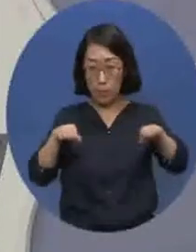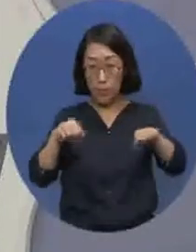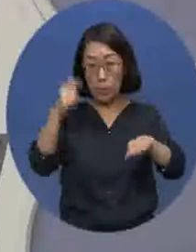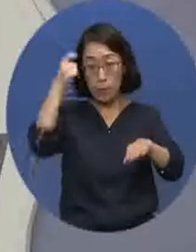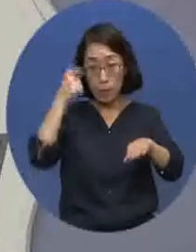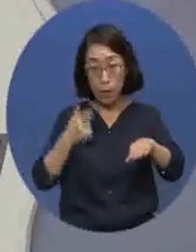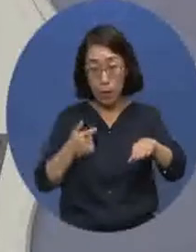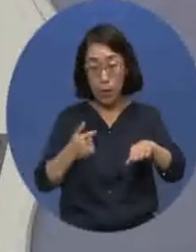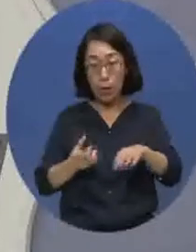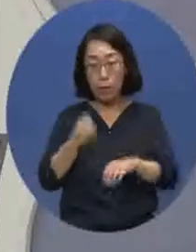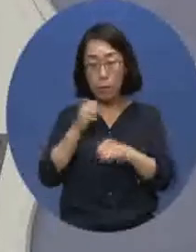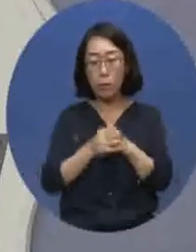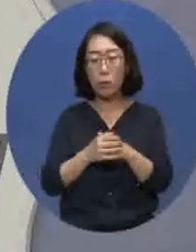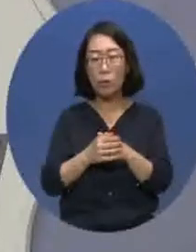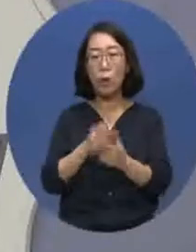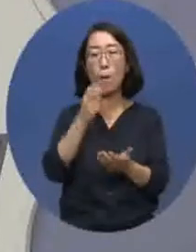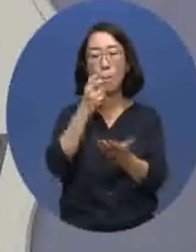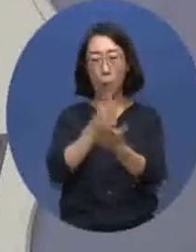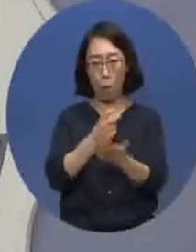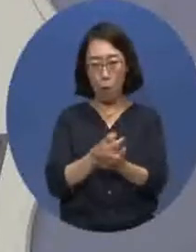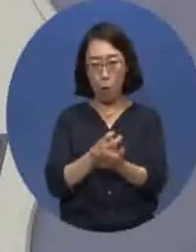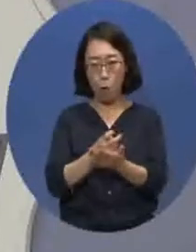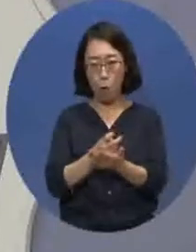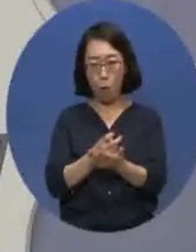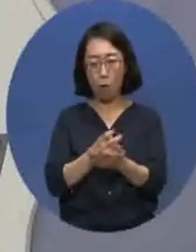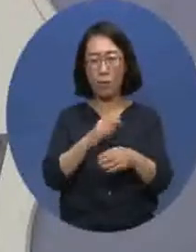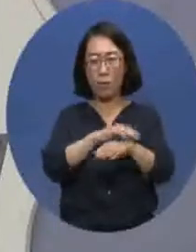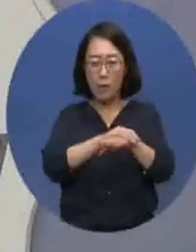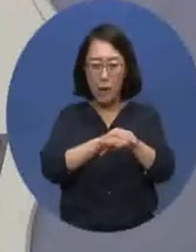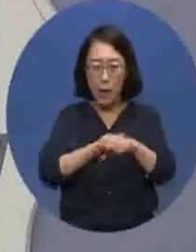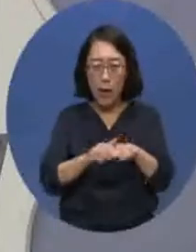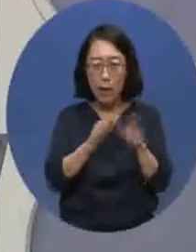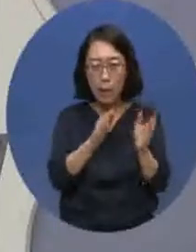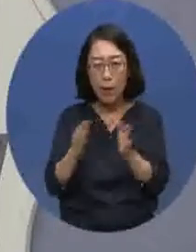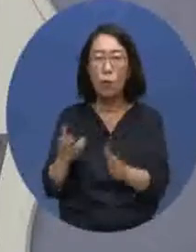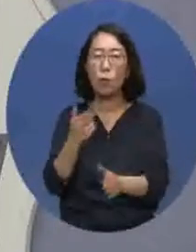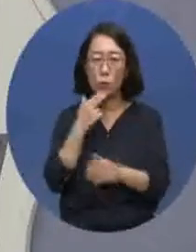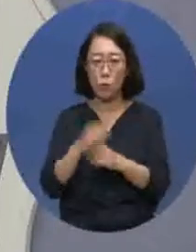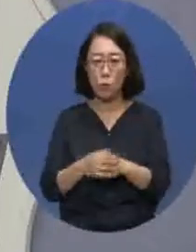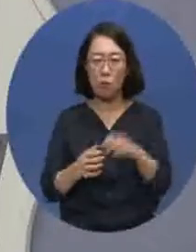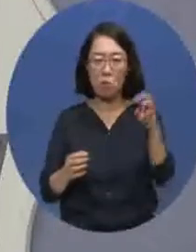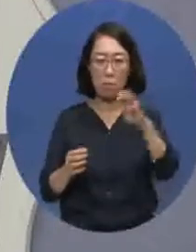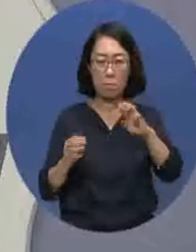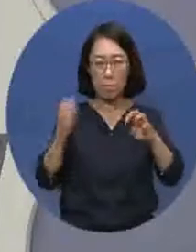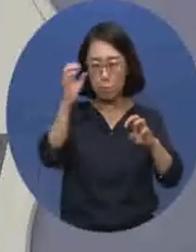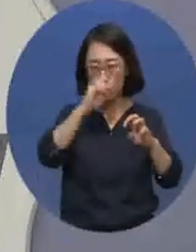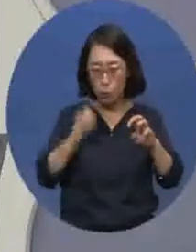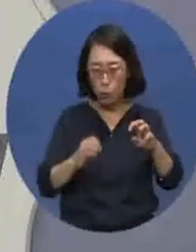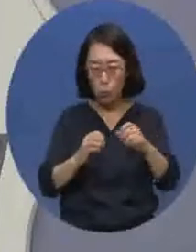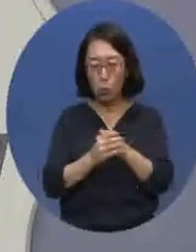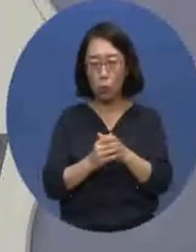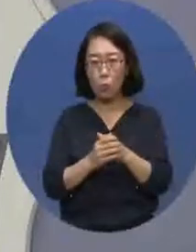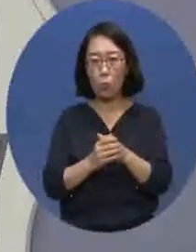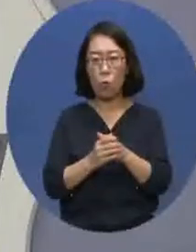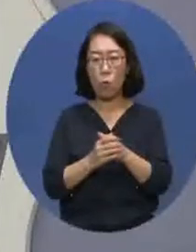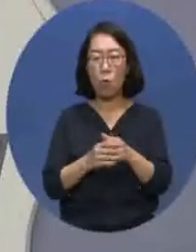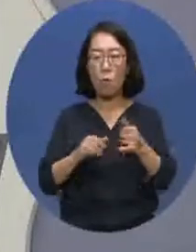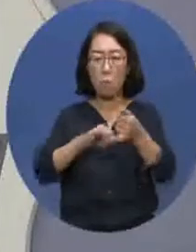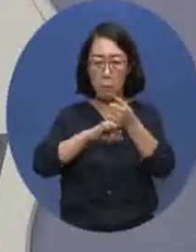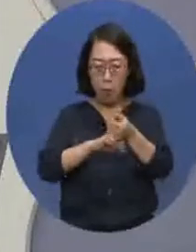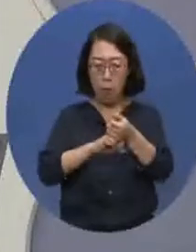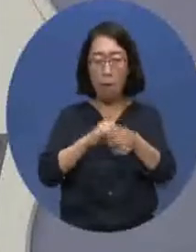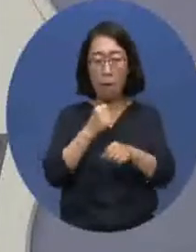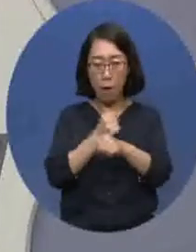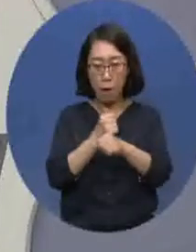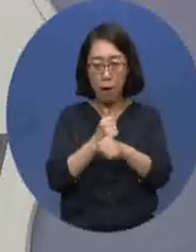일단 제도적으로 반도의 있기 때문에 여성 30% 의 무공천을 해라 이런 부호들이